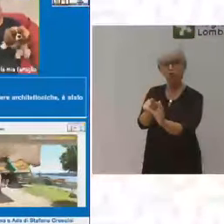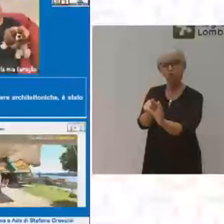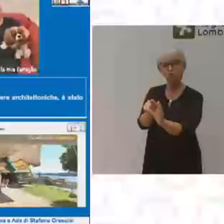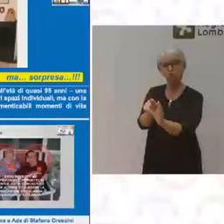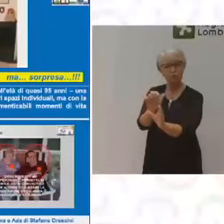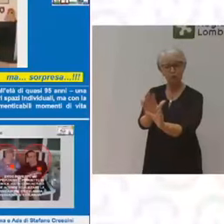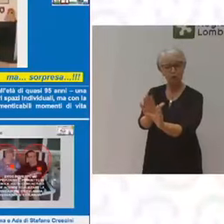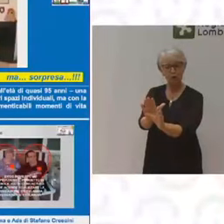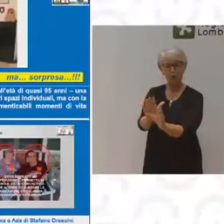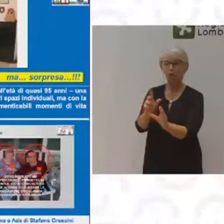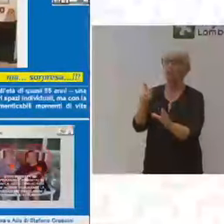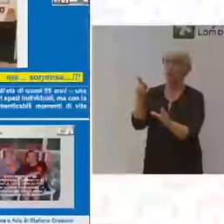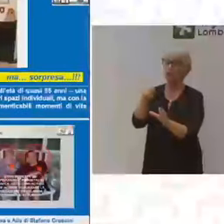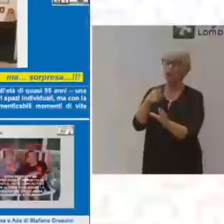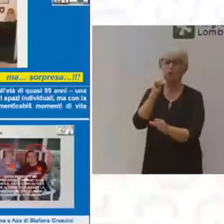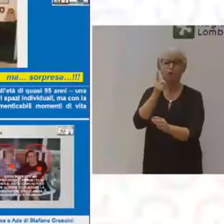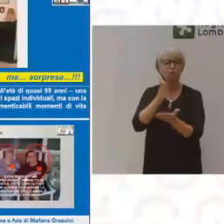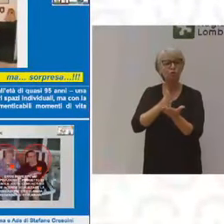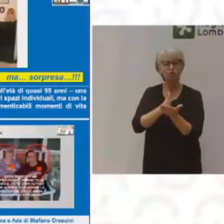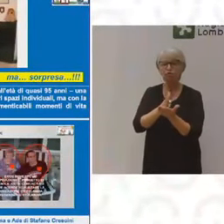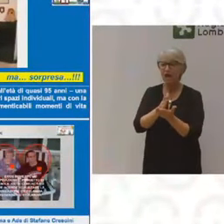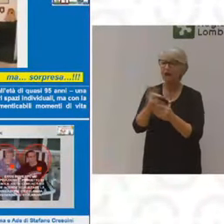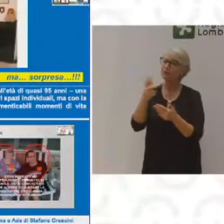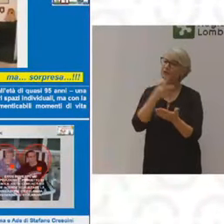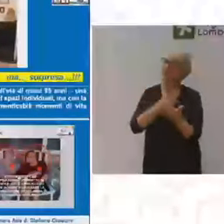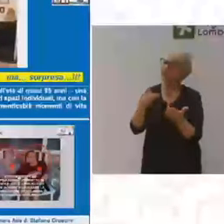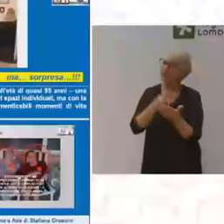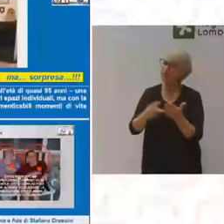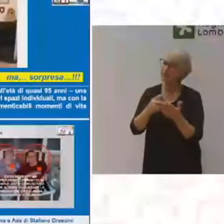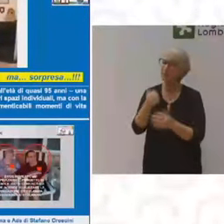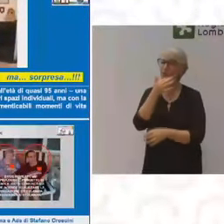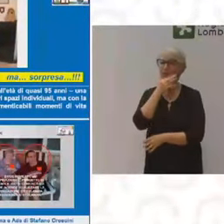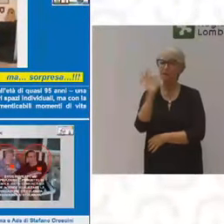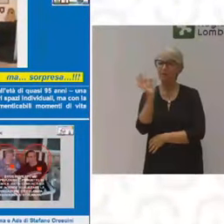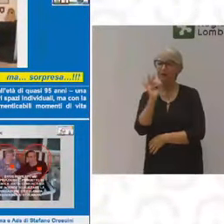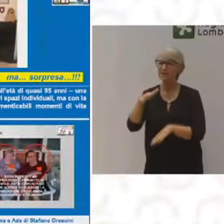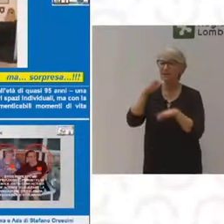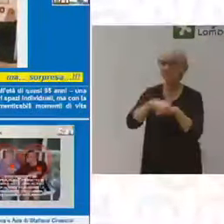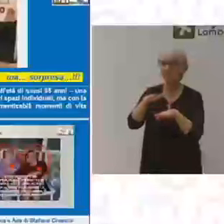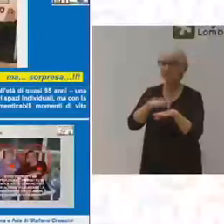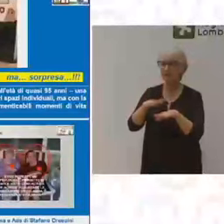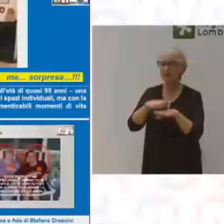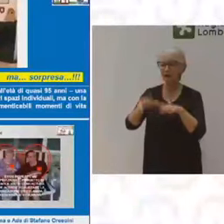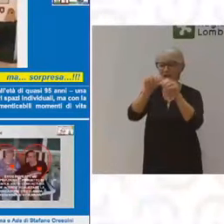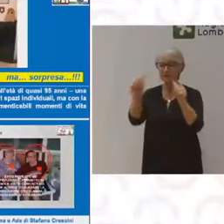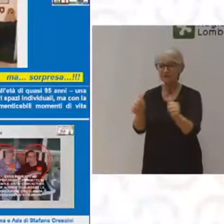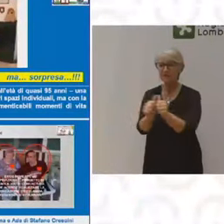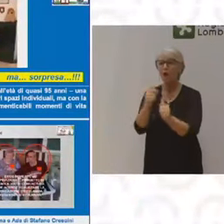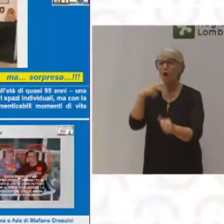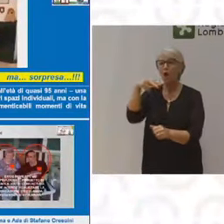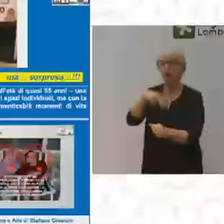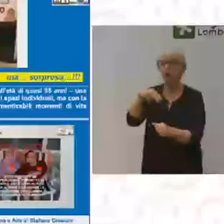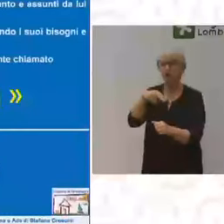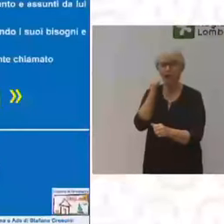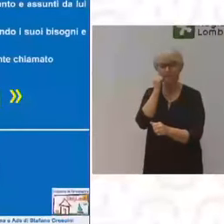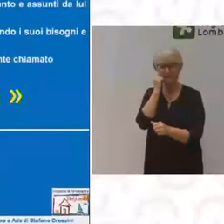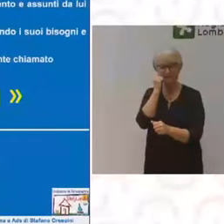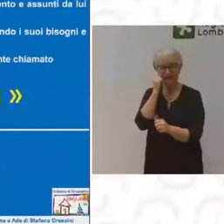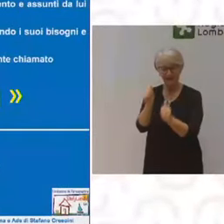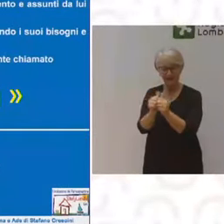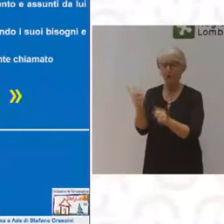adultità, dove per 12 anni ha sperimentato una meravigliosa esperienza di cohousing con la nonna materna.